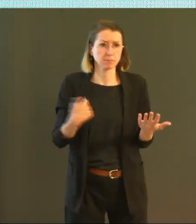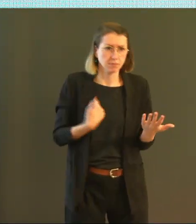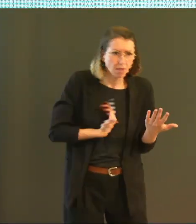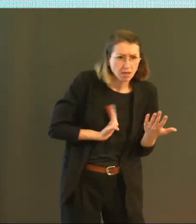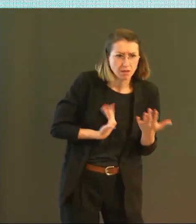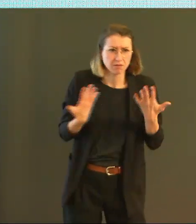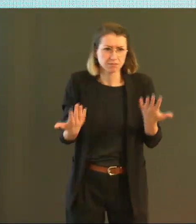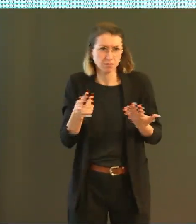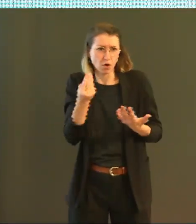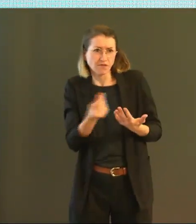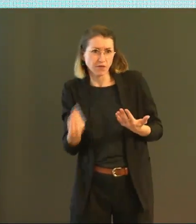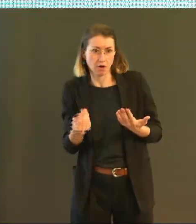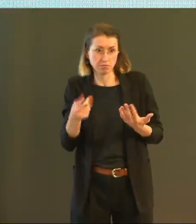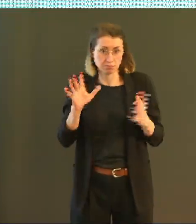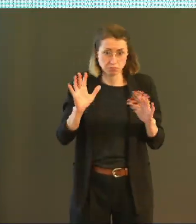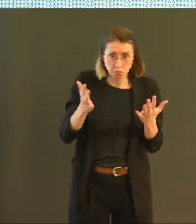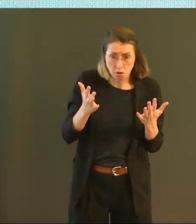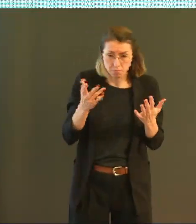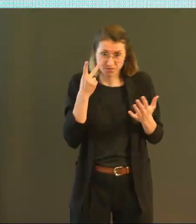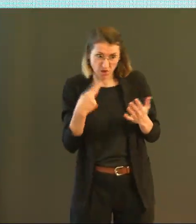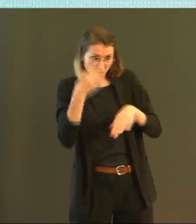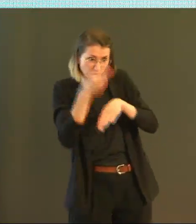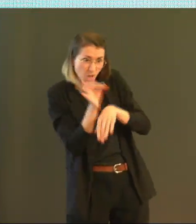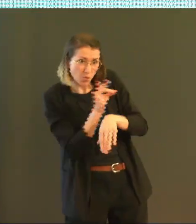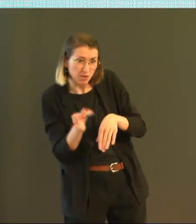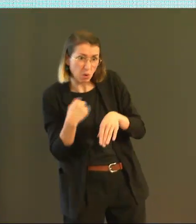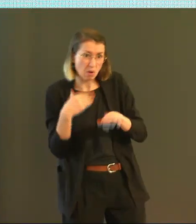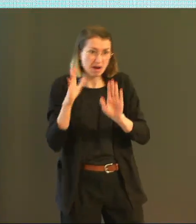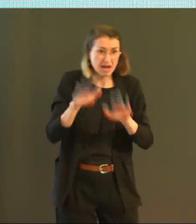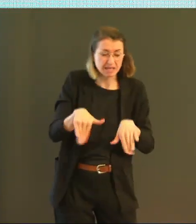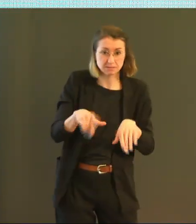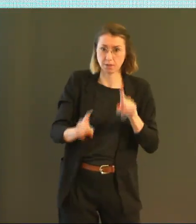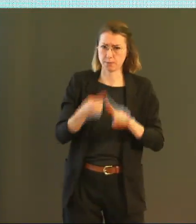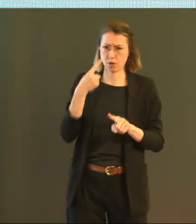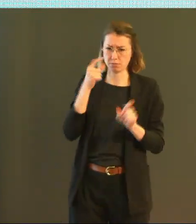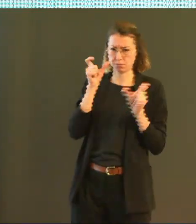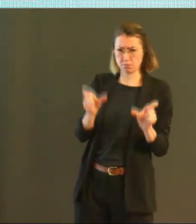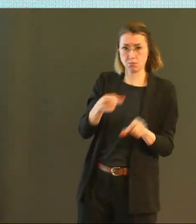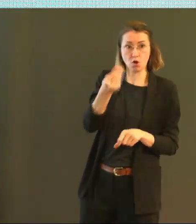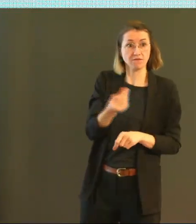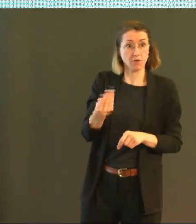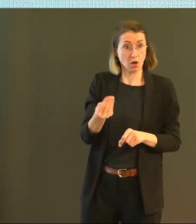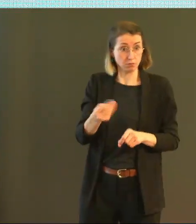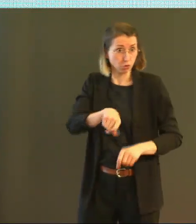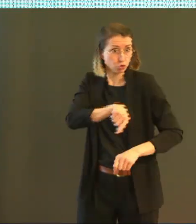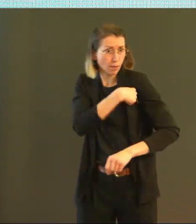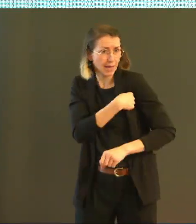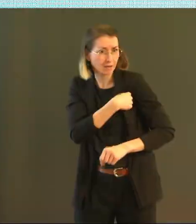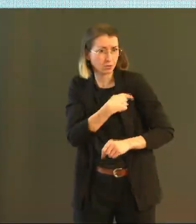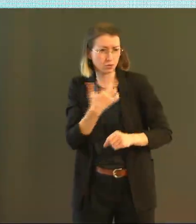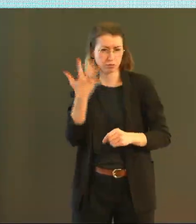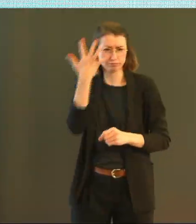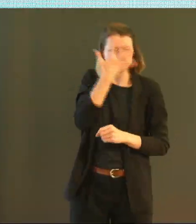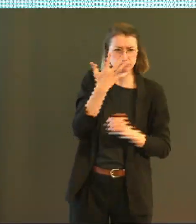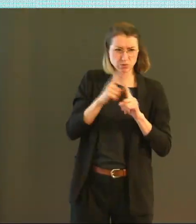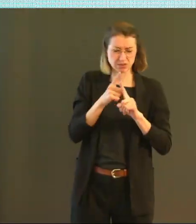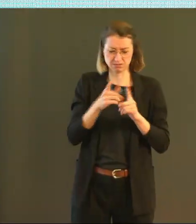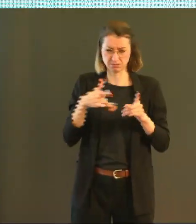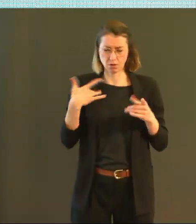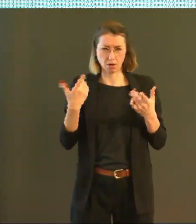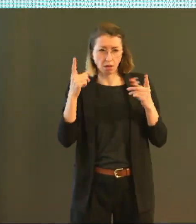l'enfant présente des températures élevées l'enfant est anormalement apathie qui ne veut pas manger là la diarrhée il vomit